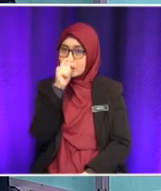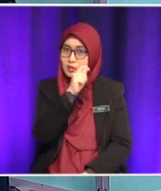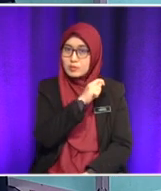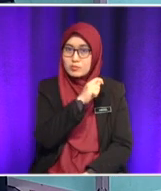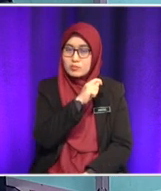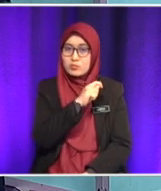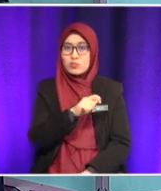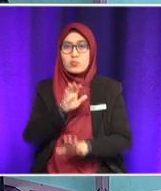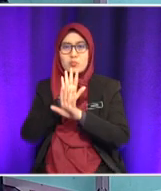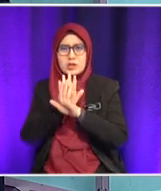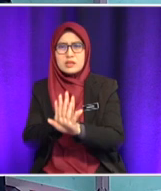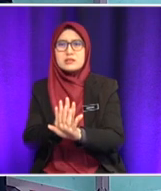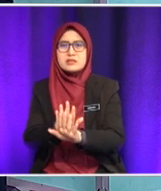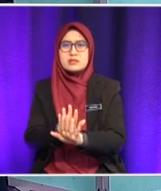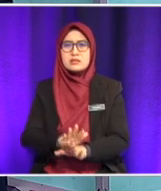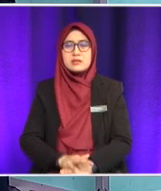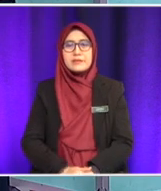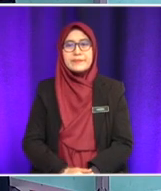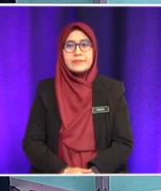dan memuaskan nafsu